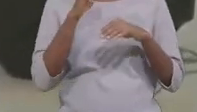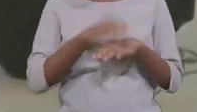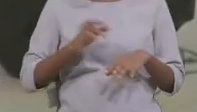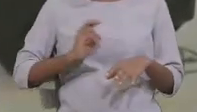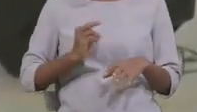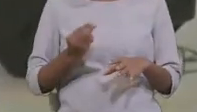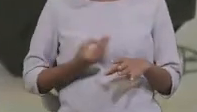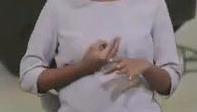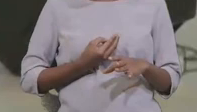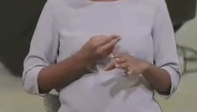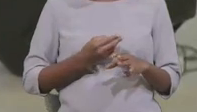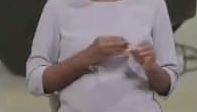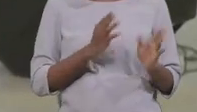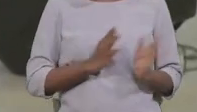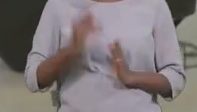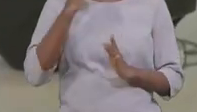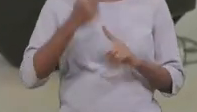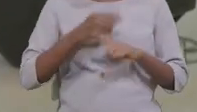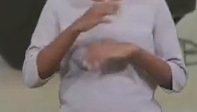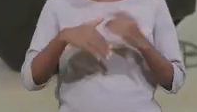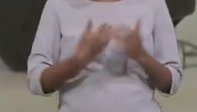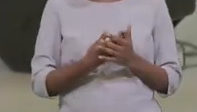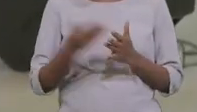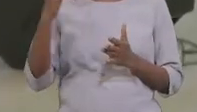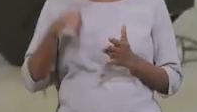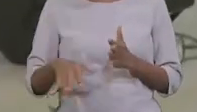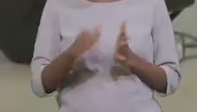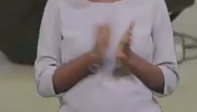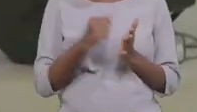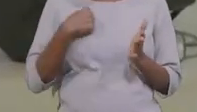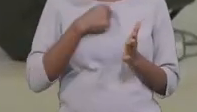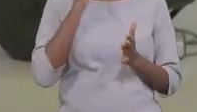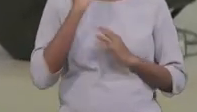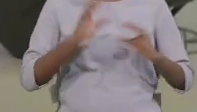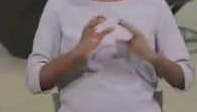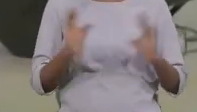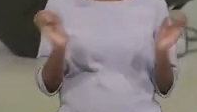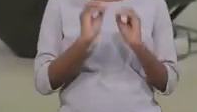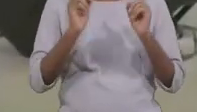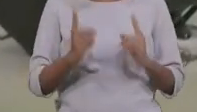pour faire ce que tu as établi faire de toute éternité.